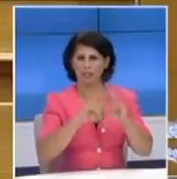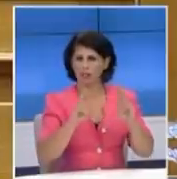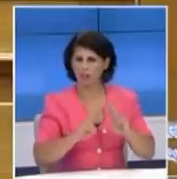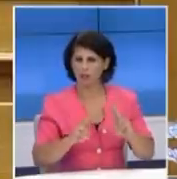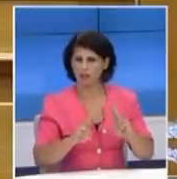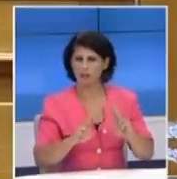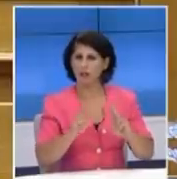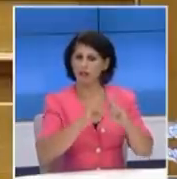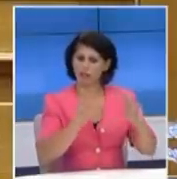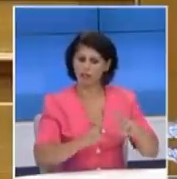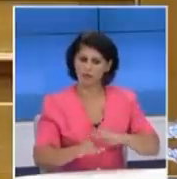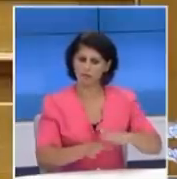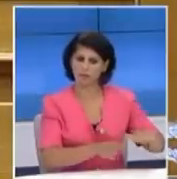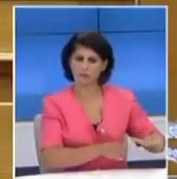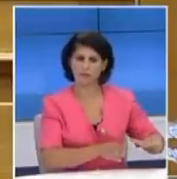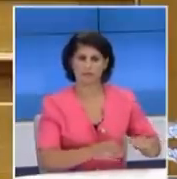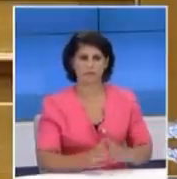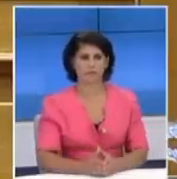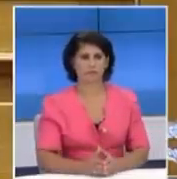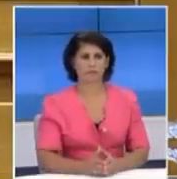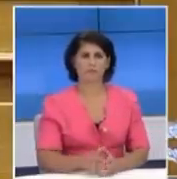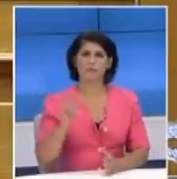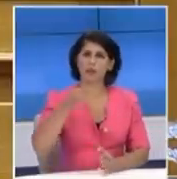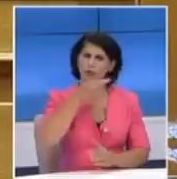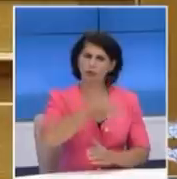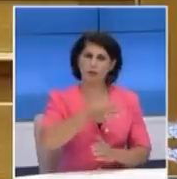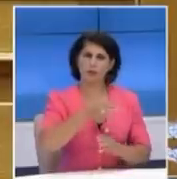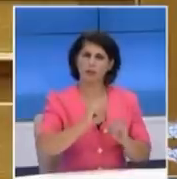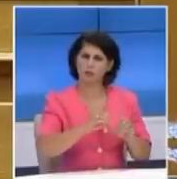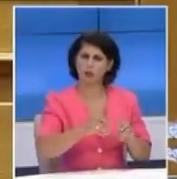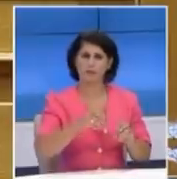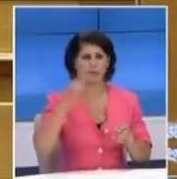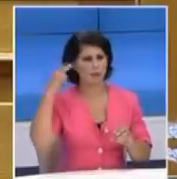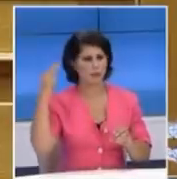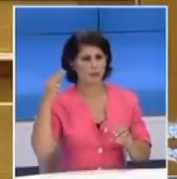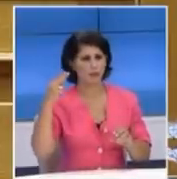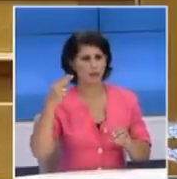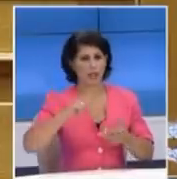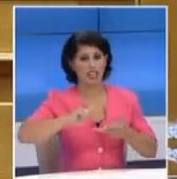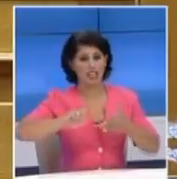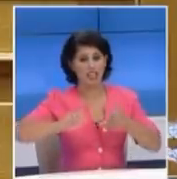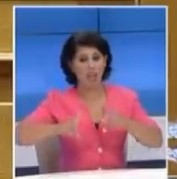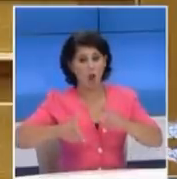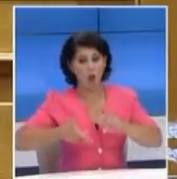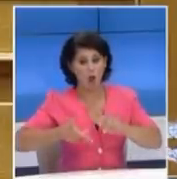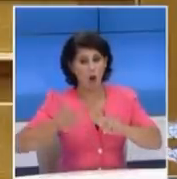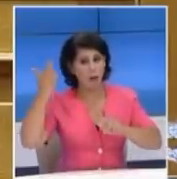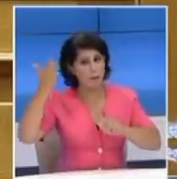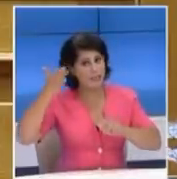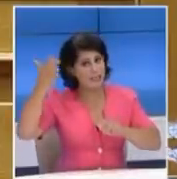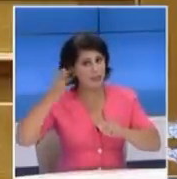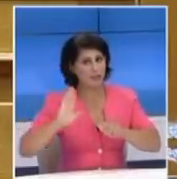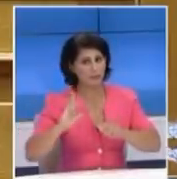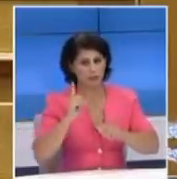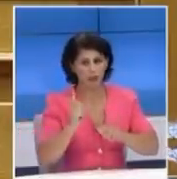διεθνολόγος. Ο διεθνολόγος λέει τα δικά του. Με βάση αυτά που του μάθω στο Πανεπιστήμιο, με βάση τα φαντάζομαι το ίδιο του. Ο γεωλόγος είναι επιστήμονας. Επιστήμη σημαίνει